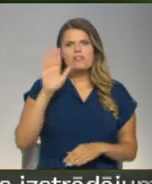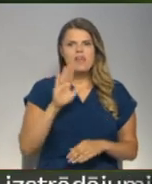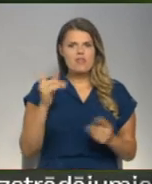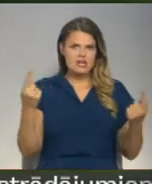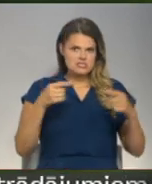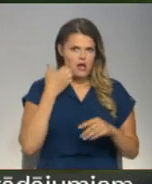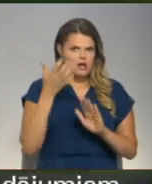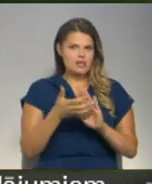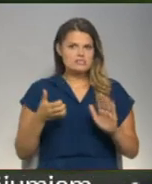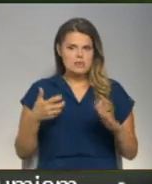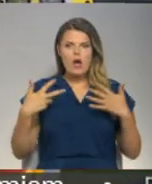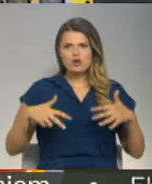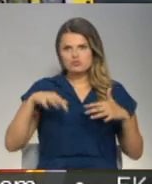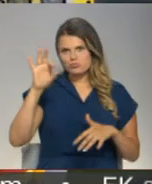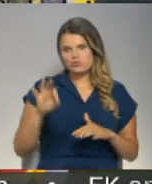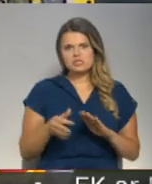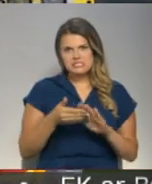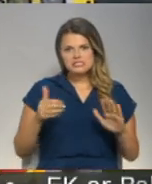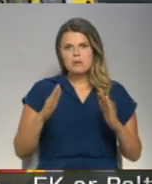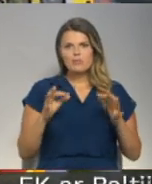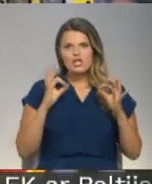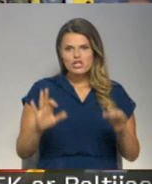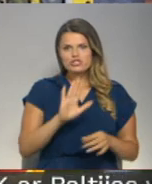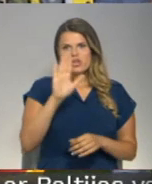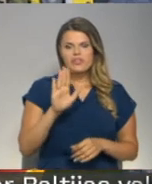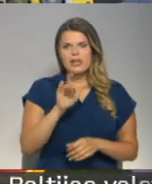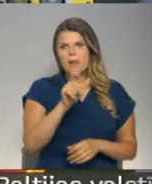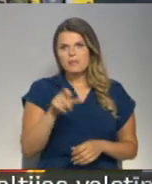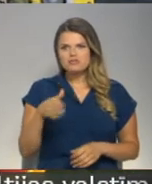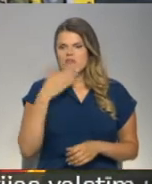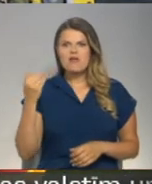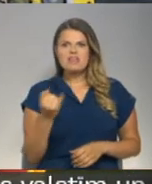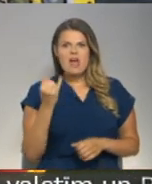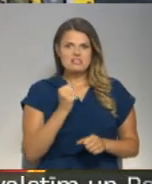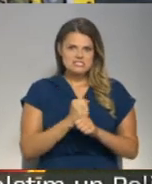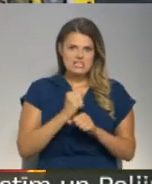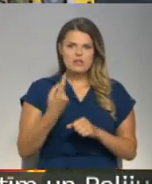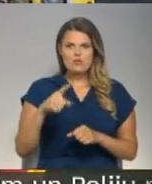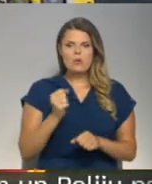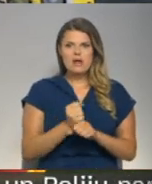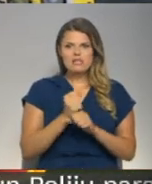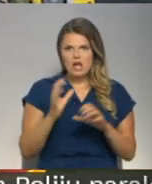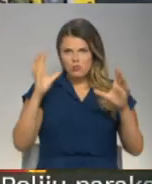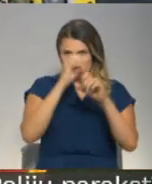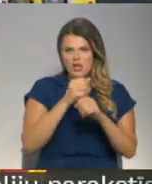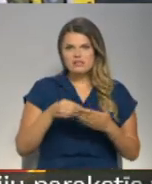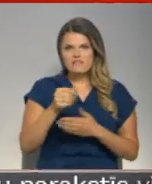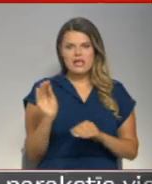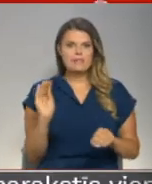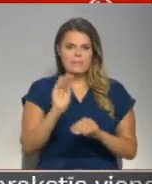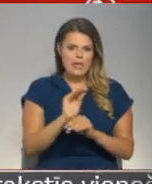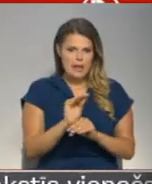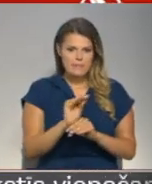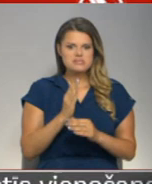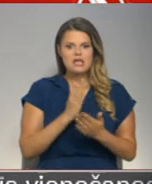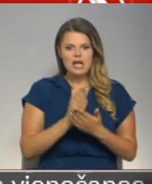tiek saņemti 80% izsaukumu, bet tieši dienas stundās personāls nav ieinteresēts strādāt, jo par darbu naktīs tiek veiktas piemaksas.